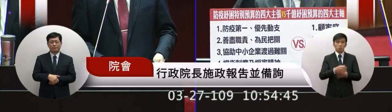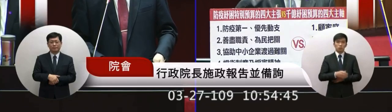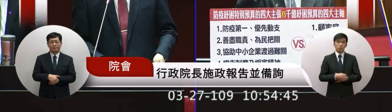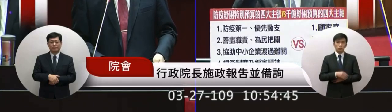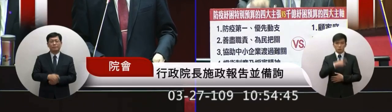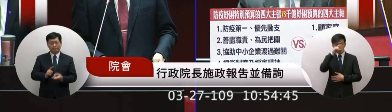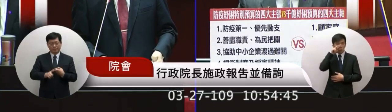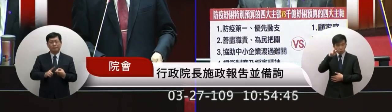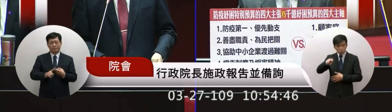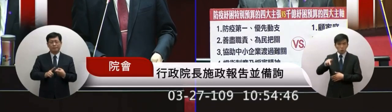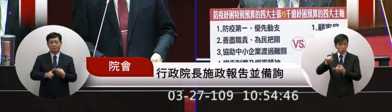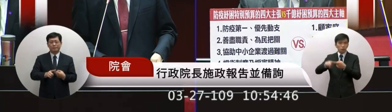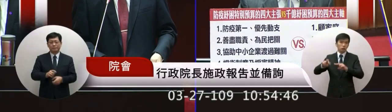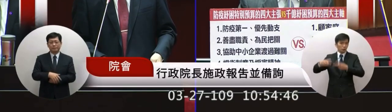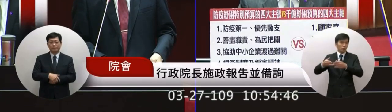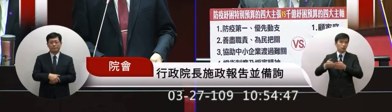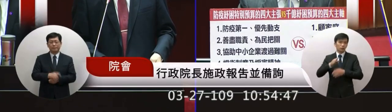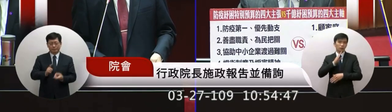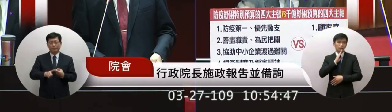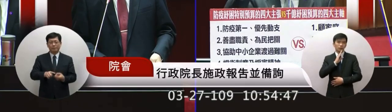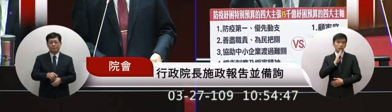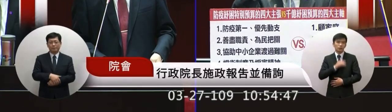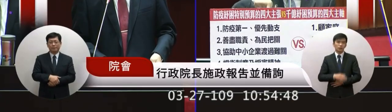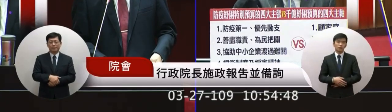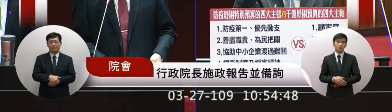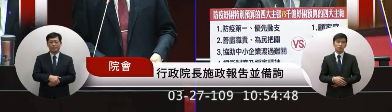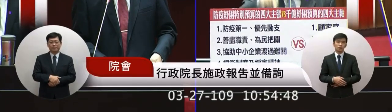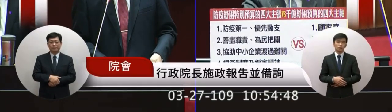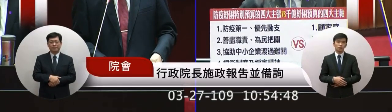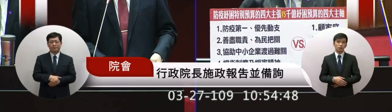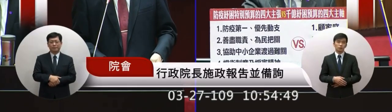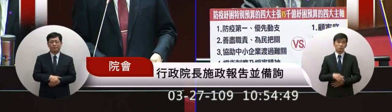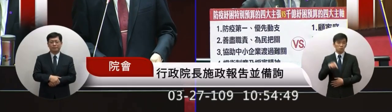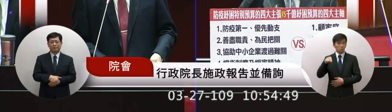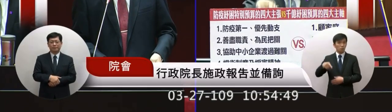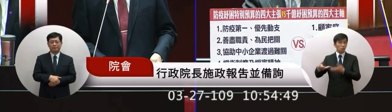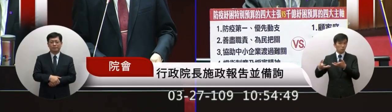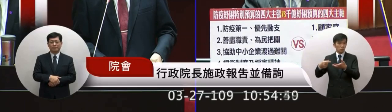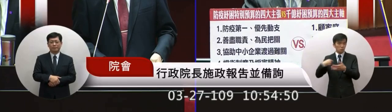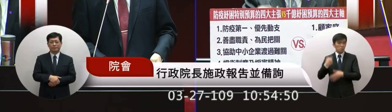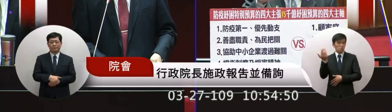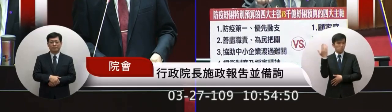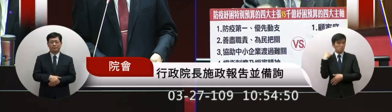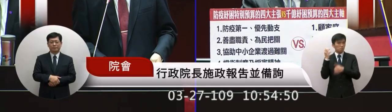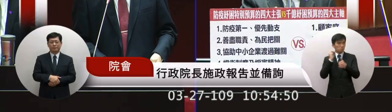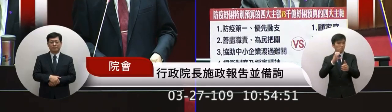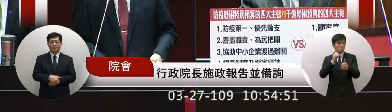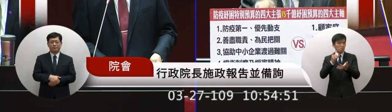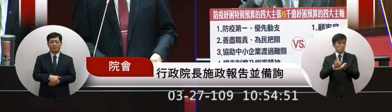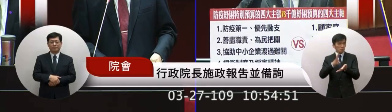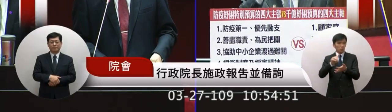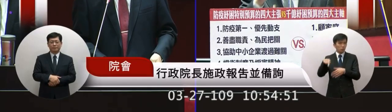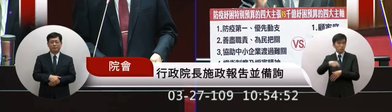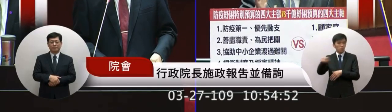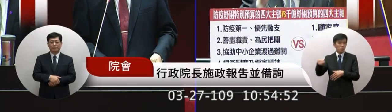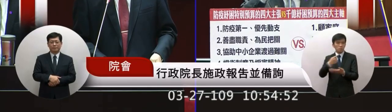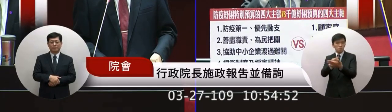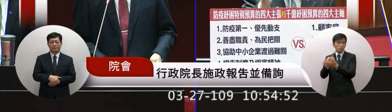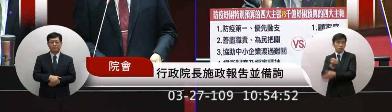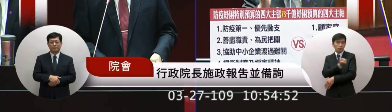职嘛，马上解决百姓个困难嘛。 对，吼，对， 这点也是我一再讲个，大家拢咧艰苦，既